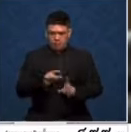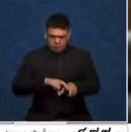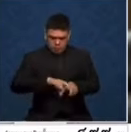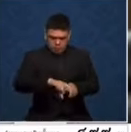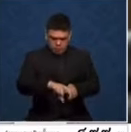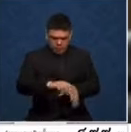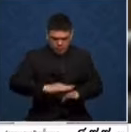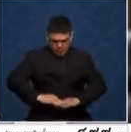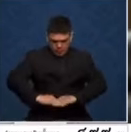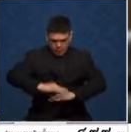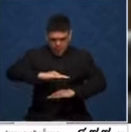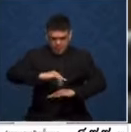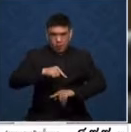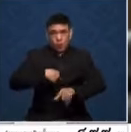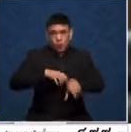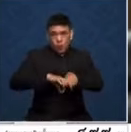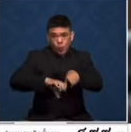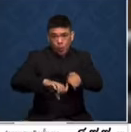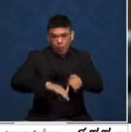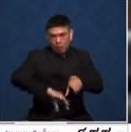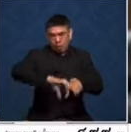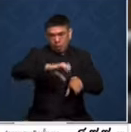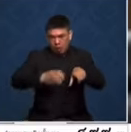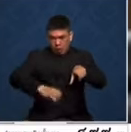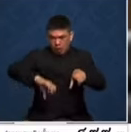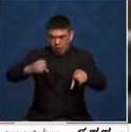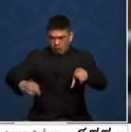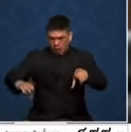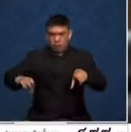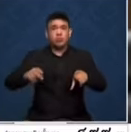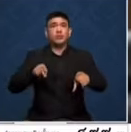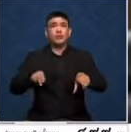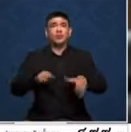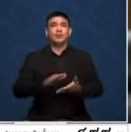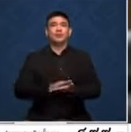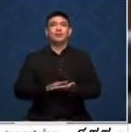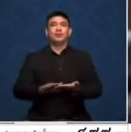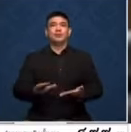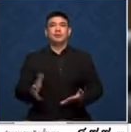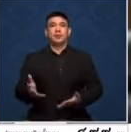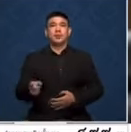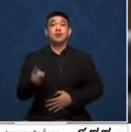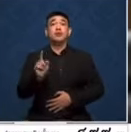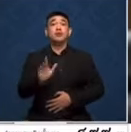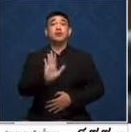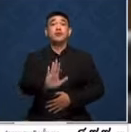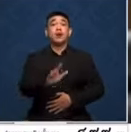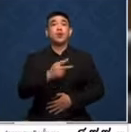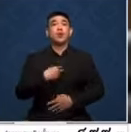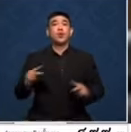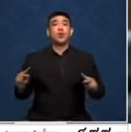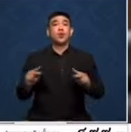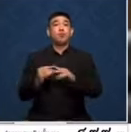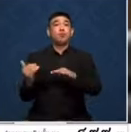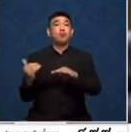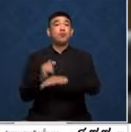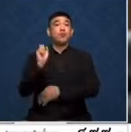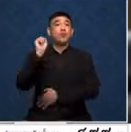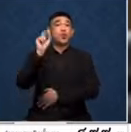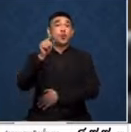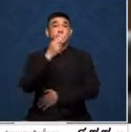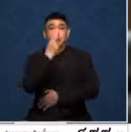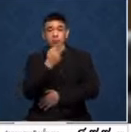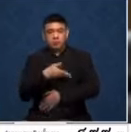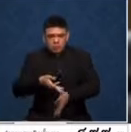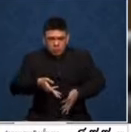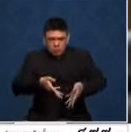วางระดับท่อที่เดี๋ยวขึ้นเดี๋ยวลงค่ะจึงใคร่ขอให้กรมทางหลวงแขวง3เร่งเข้ามาแก้ไขปัญหาดังกล่า